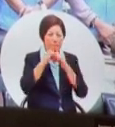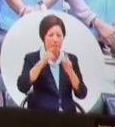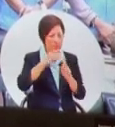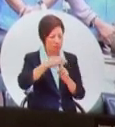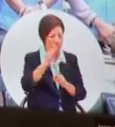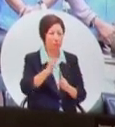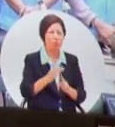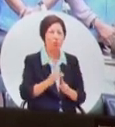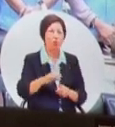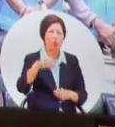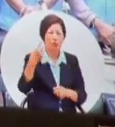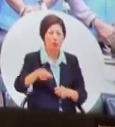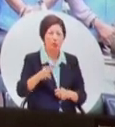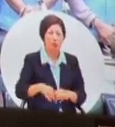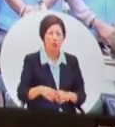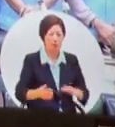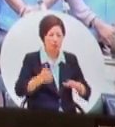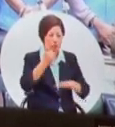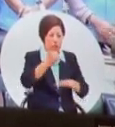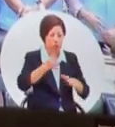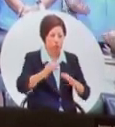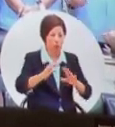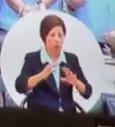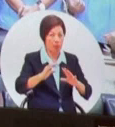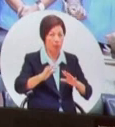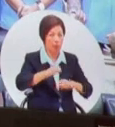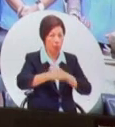对有人在上面爆粗口。